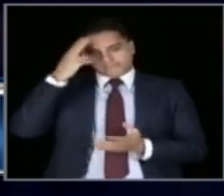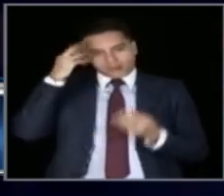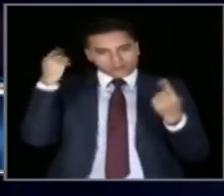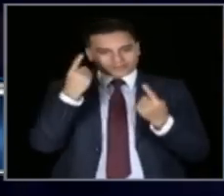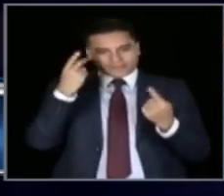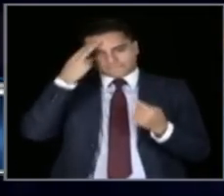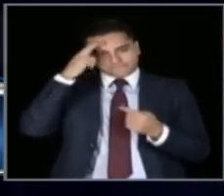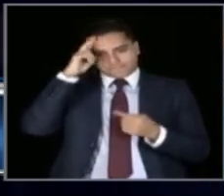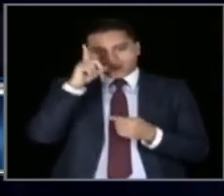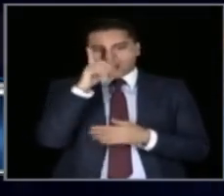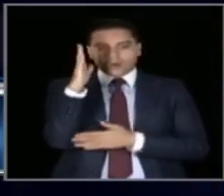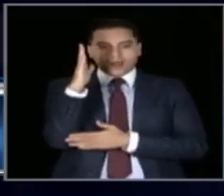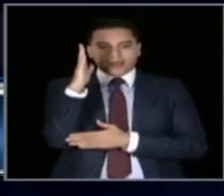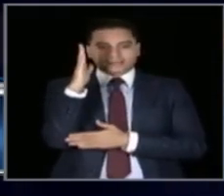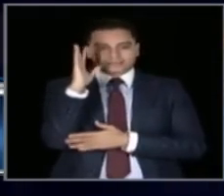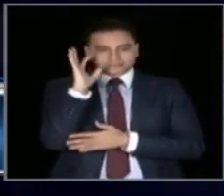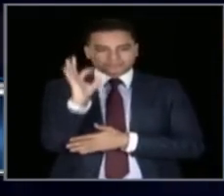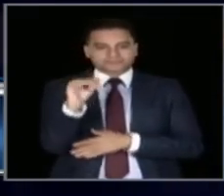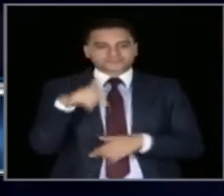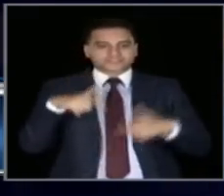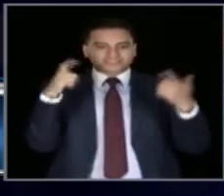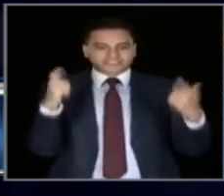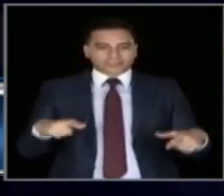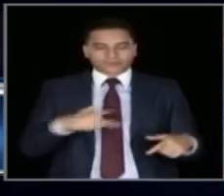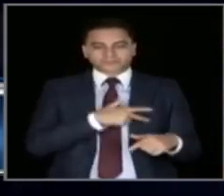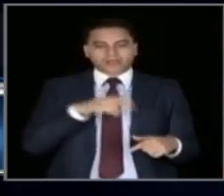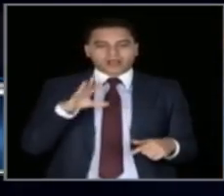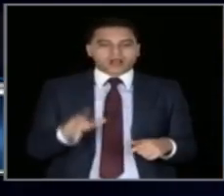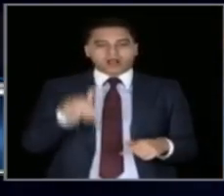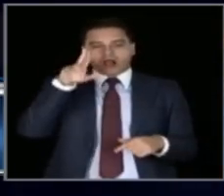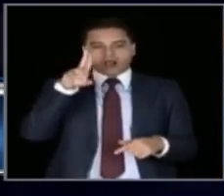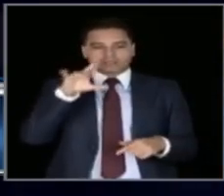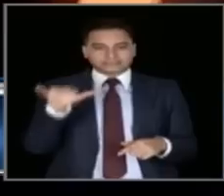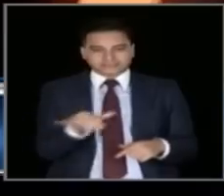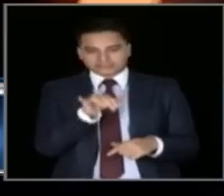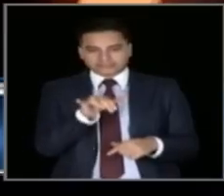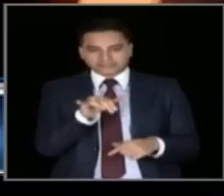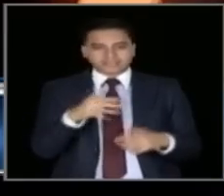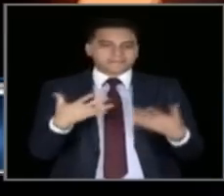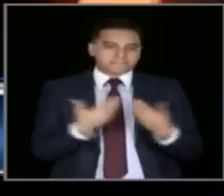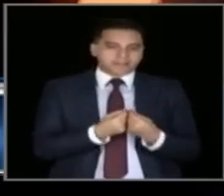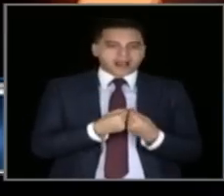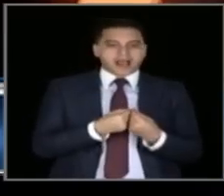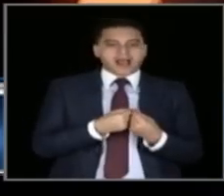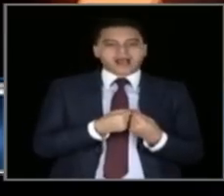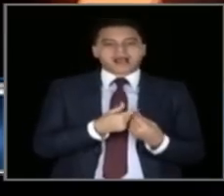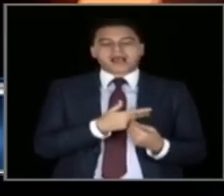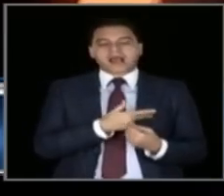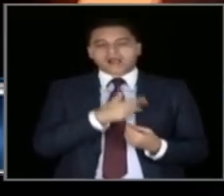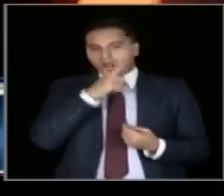معلومات عامة: ما هي اللغة الرسمية في دولة هايتي